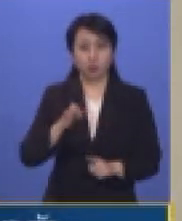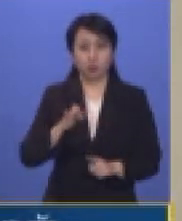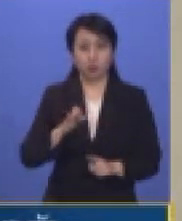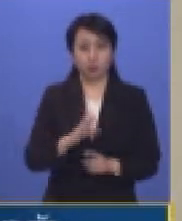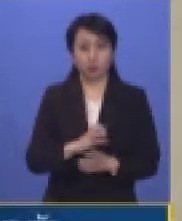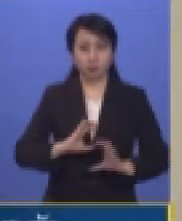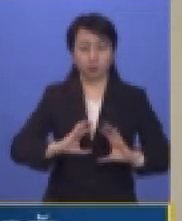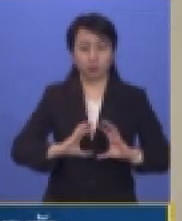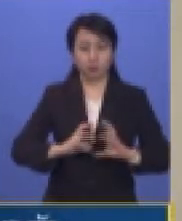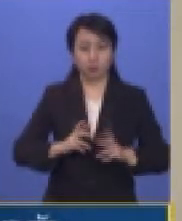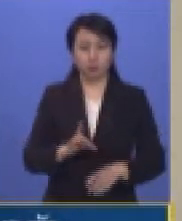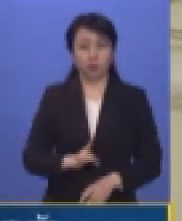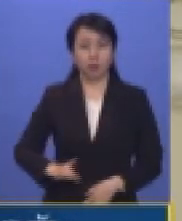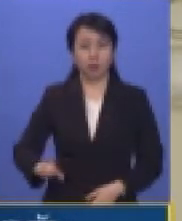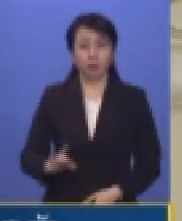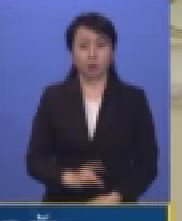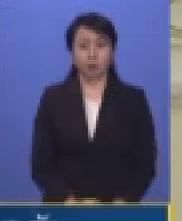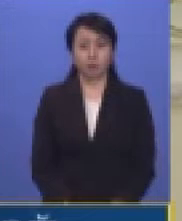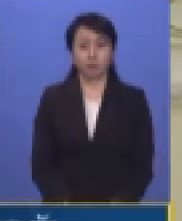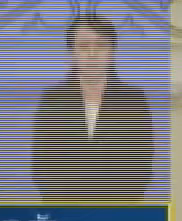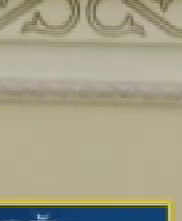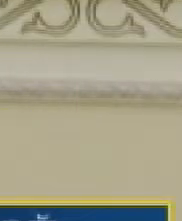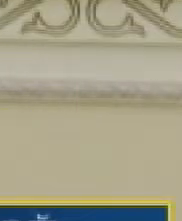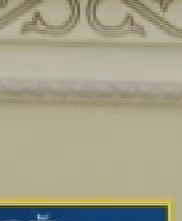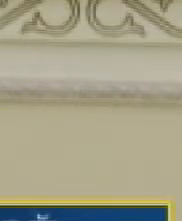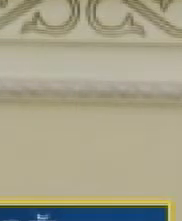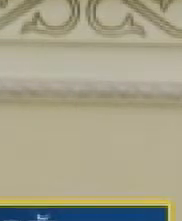изменения геополитической обстановки в мире и регионе.